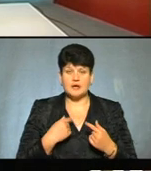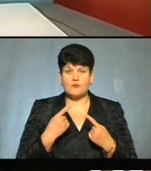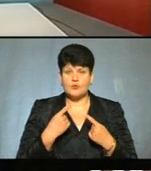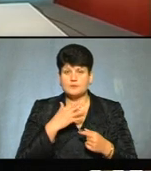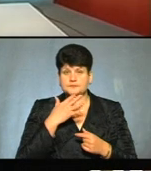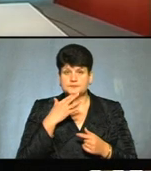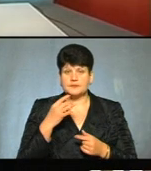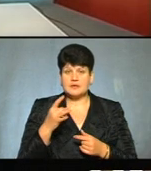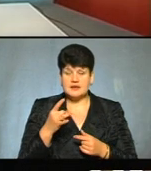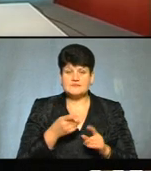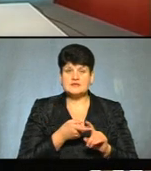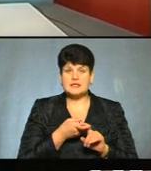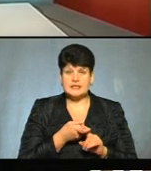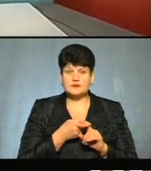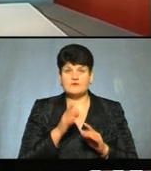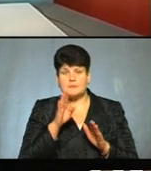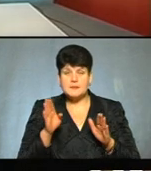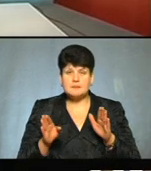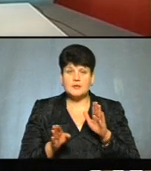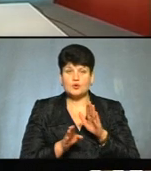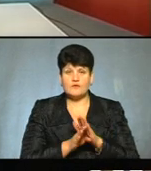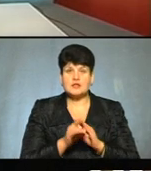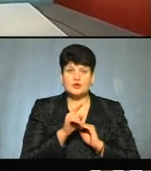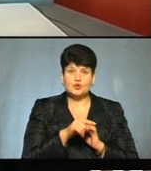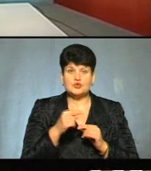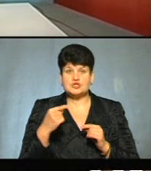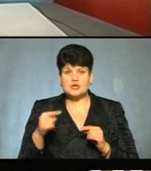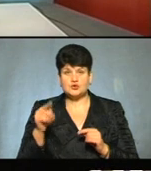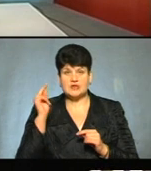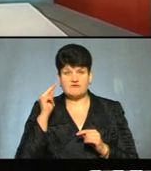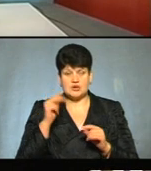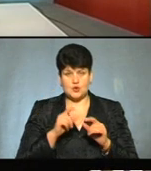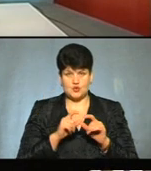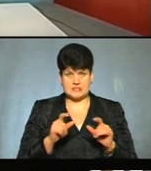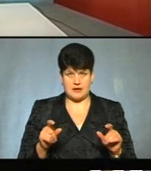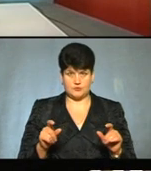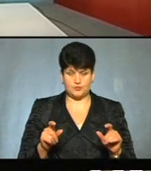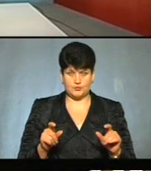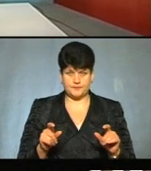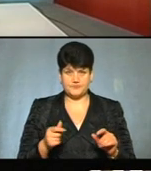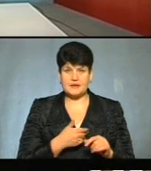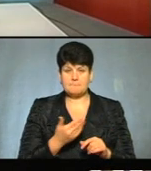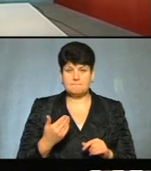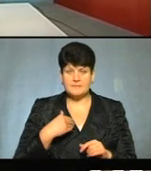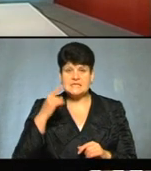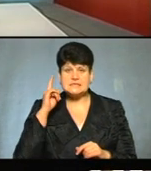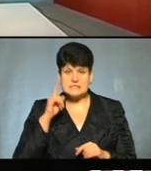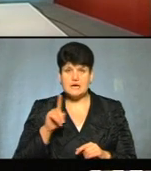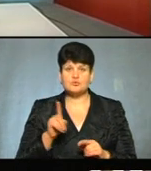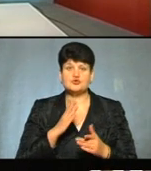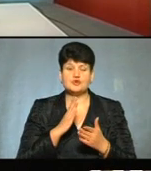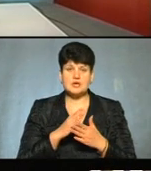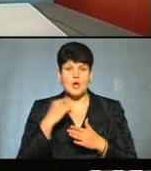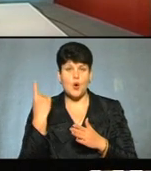говоримо неодноразово, в залежності від підпорядкування того чи іншого навчального закладу. Адже ми знаємо, що